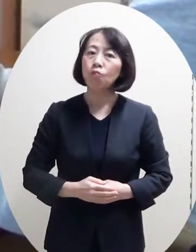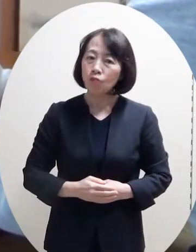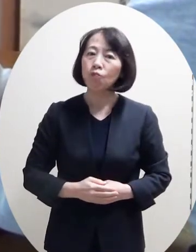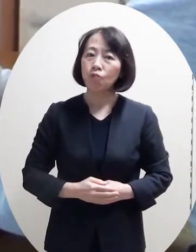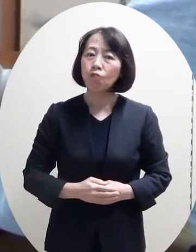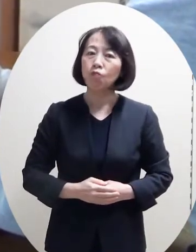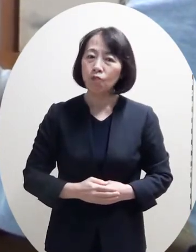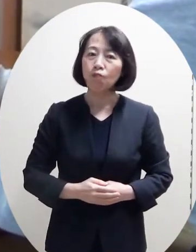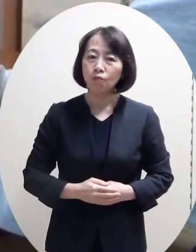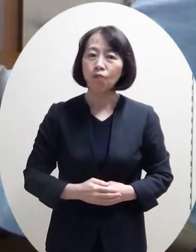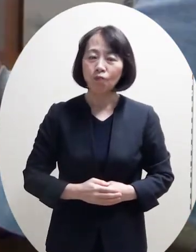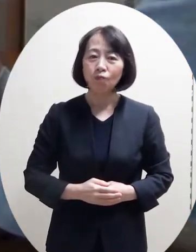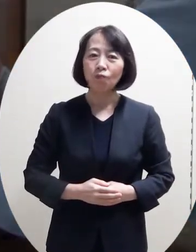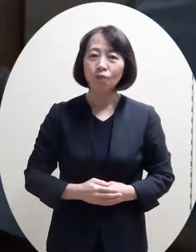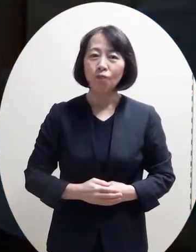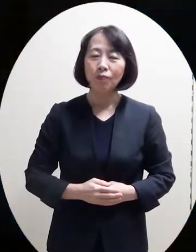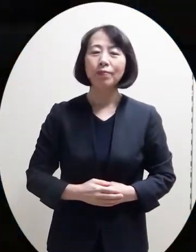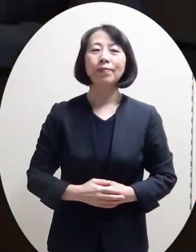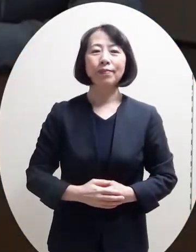の。